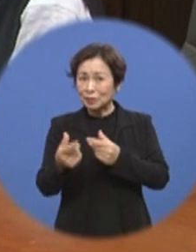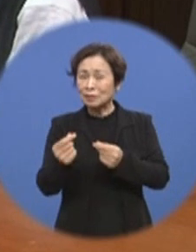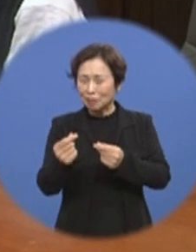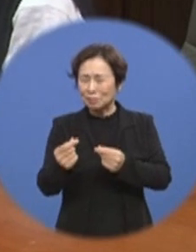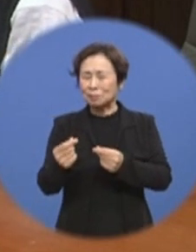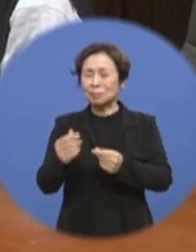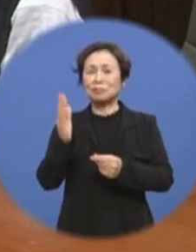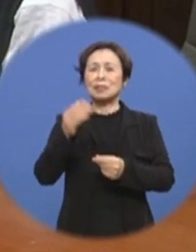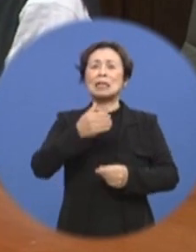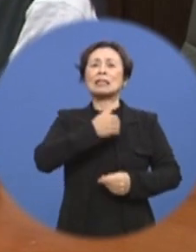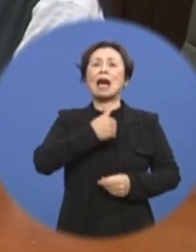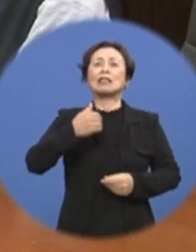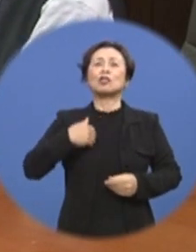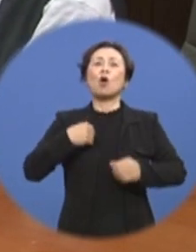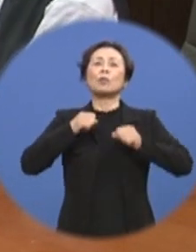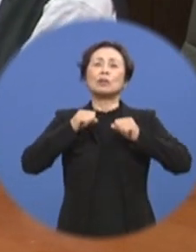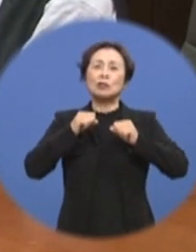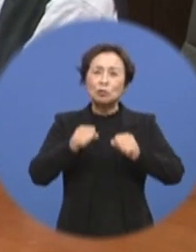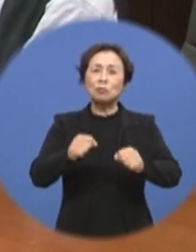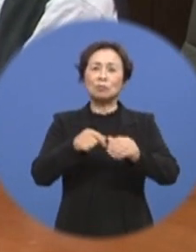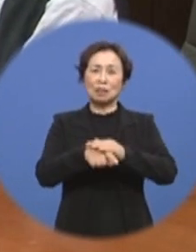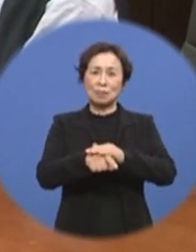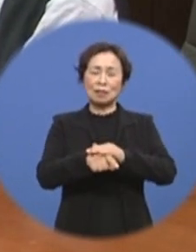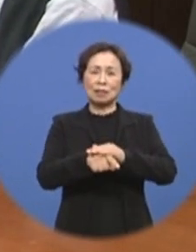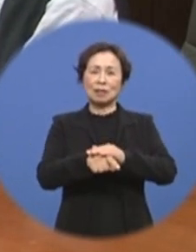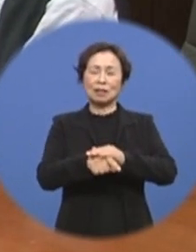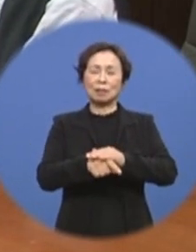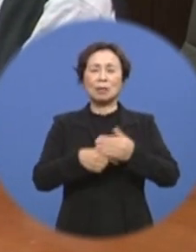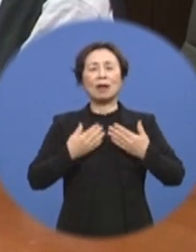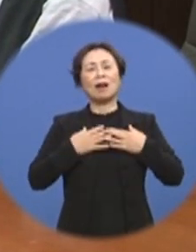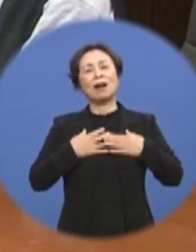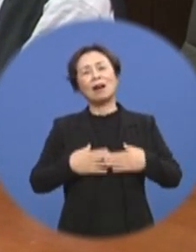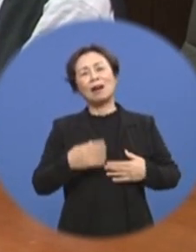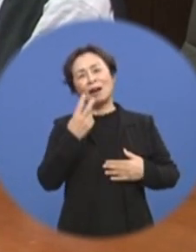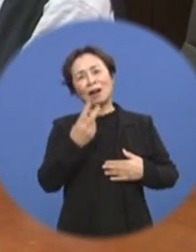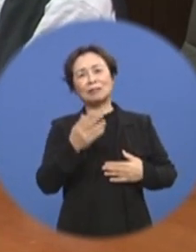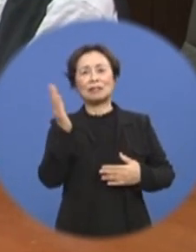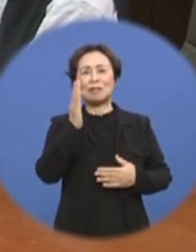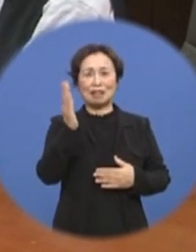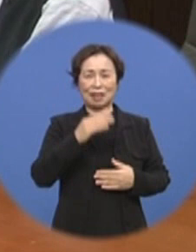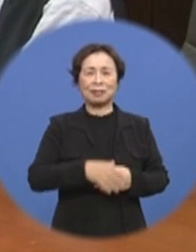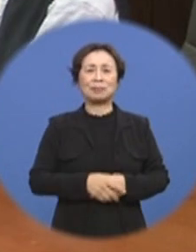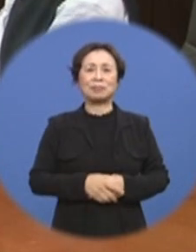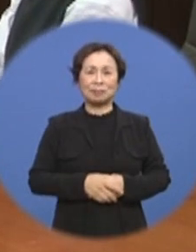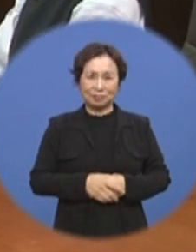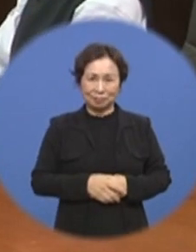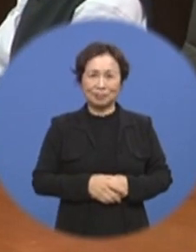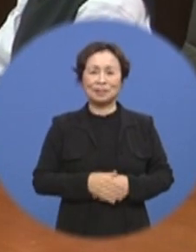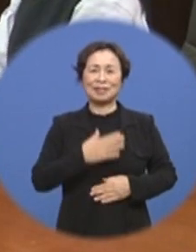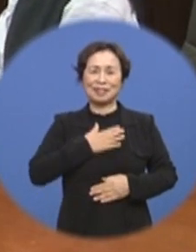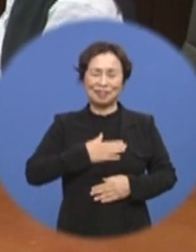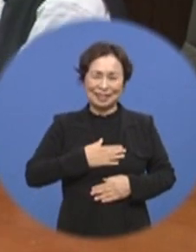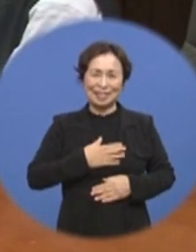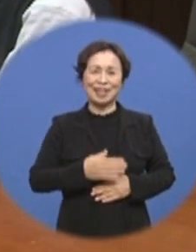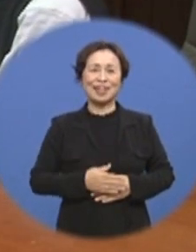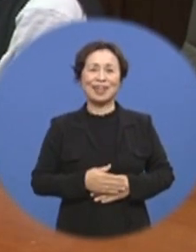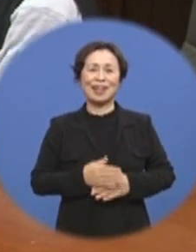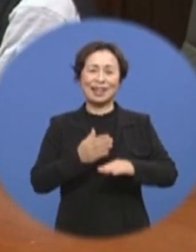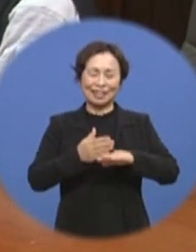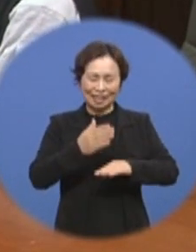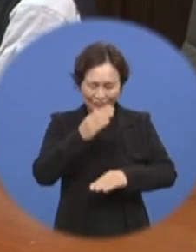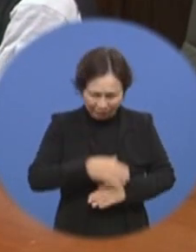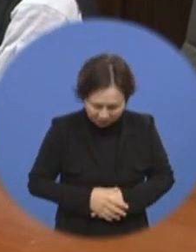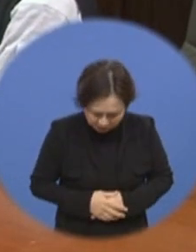大丈夫に資するということですね3針安心はできないありました今日どうも